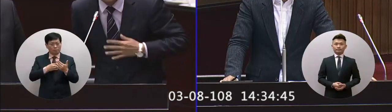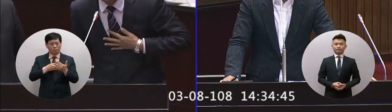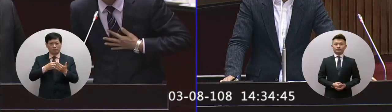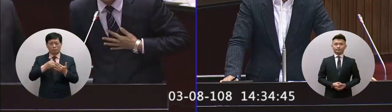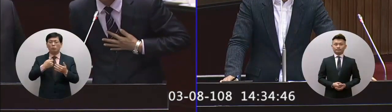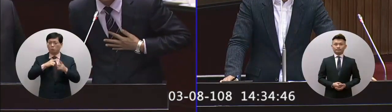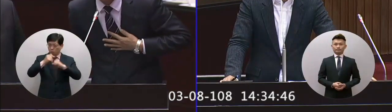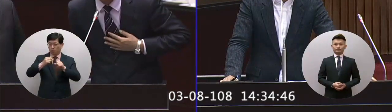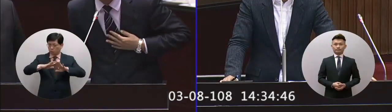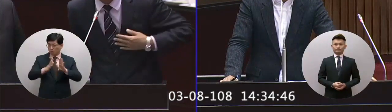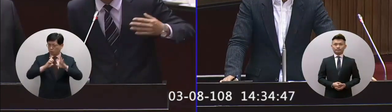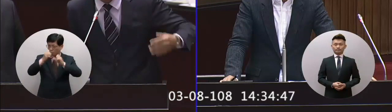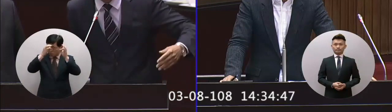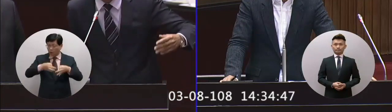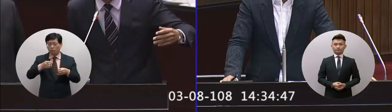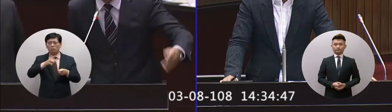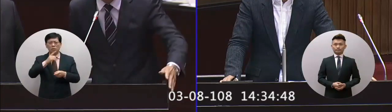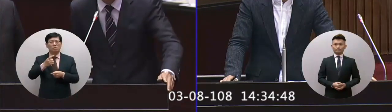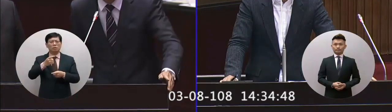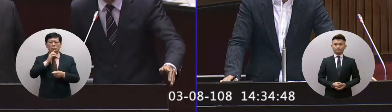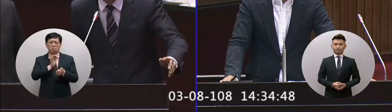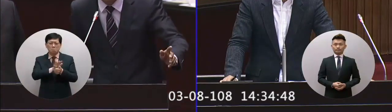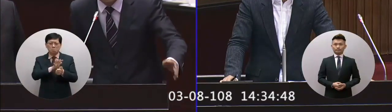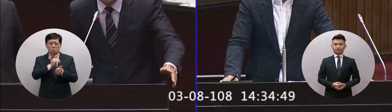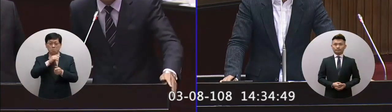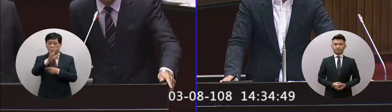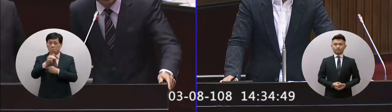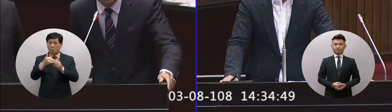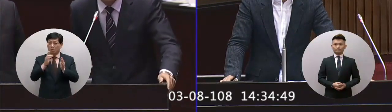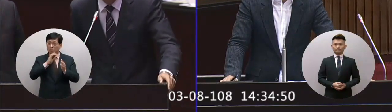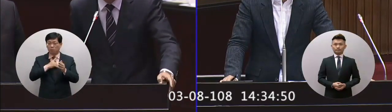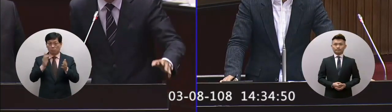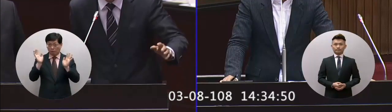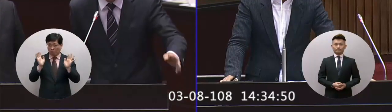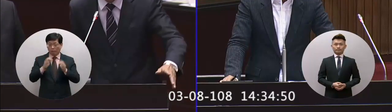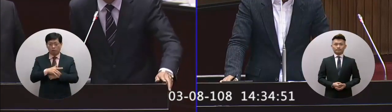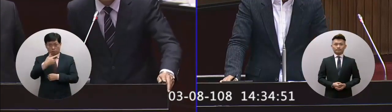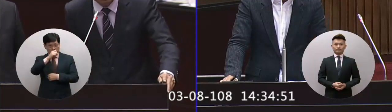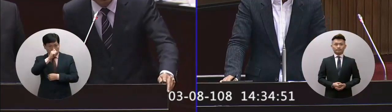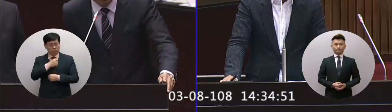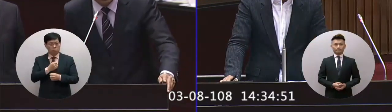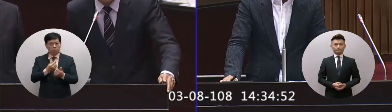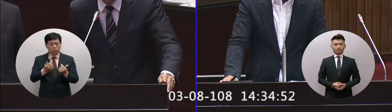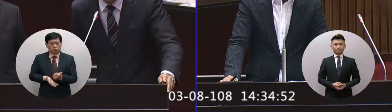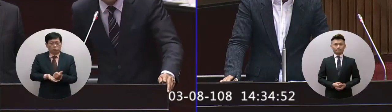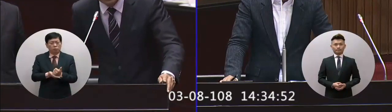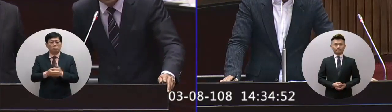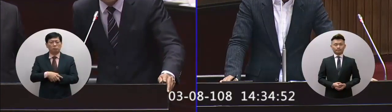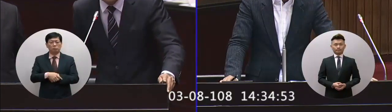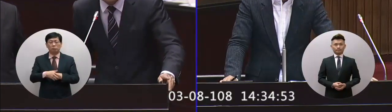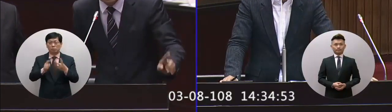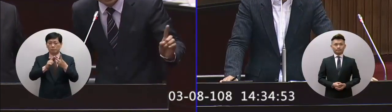犯罪我們就要來檢討因為這應該是要讓我們農家主路一個很好的一個勝功功力